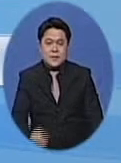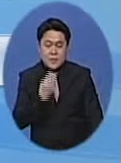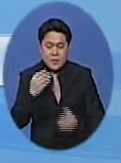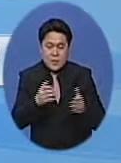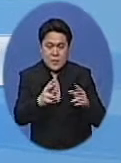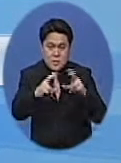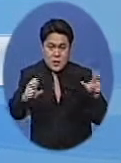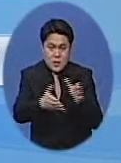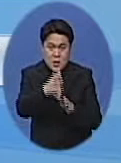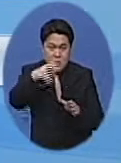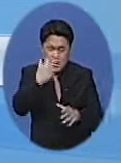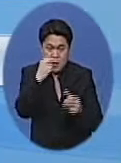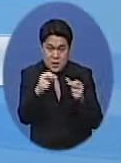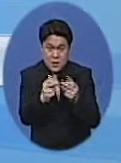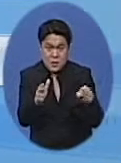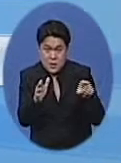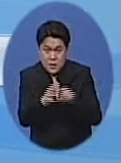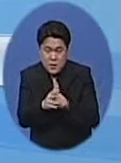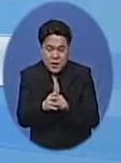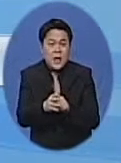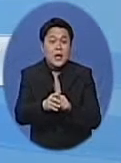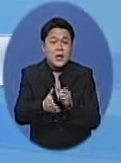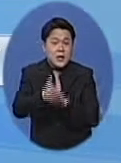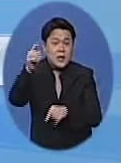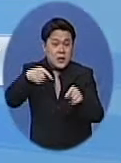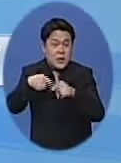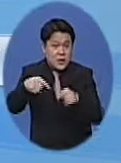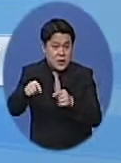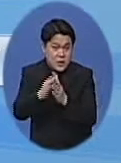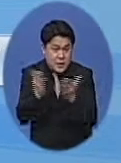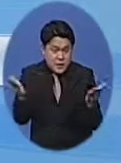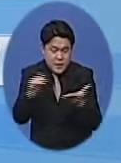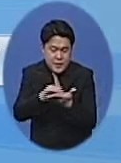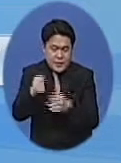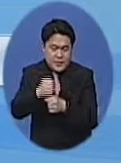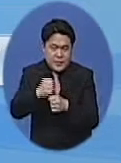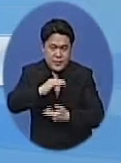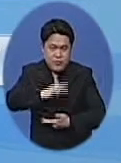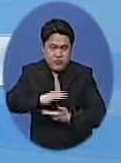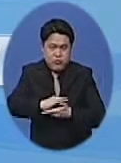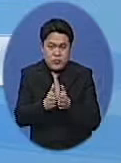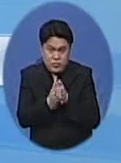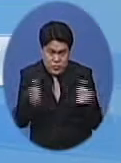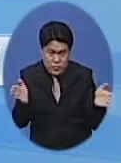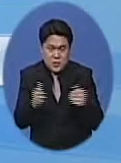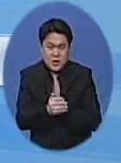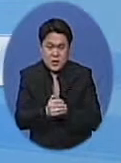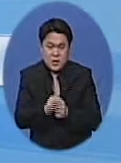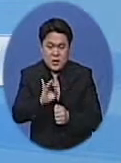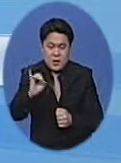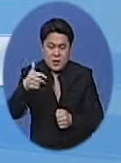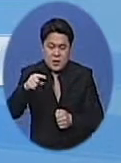경기도 성남시가 시각장애인을 위해 시정 소식지를 점자로 제작해 발행을 시작했습니다. 점자 소식지인